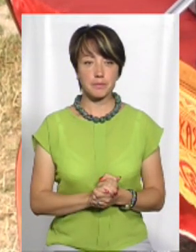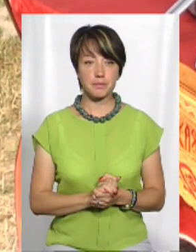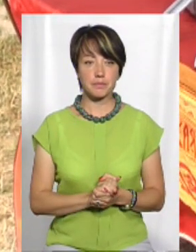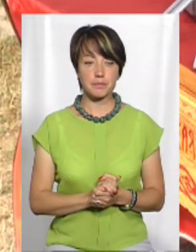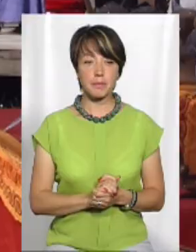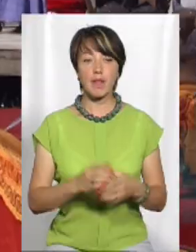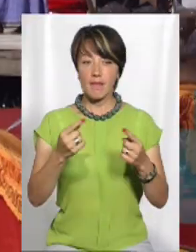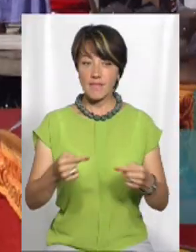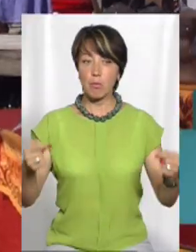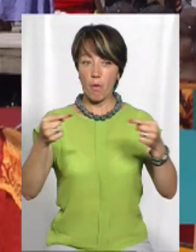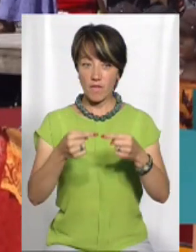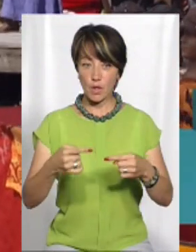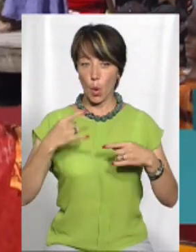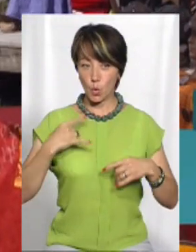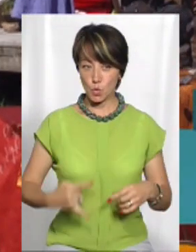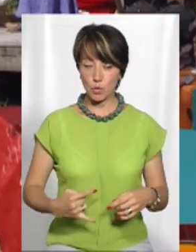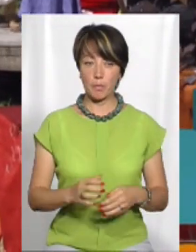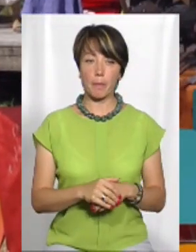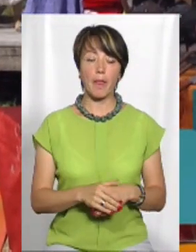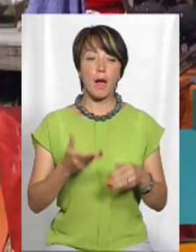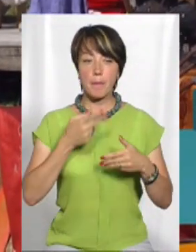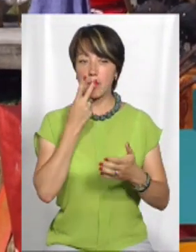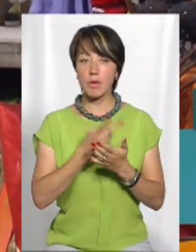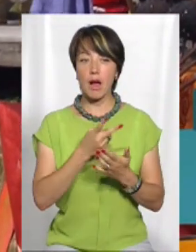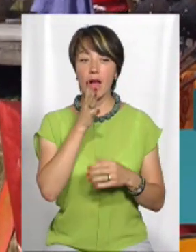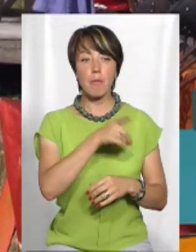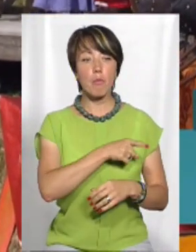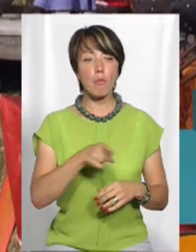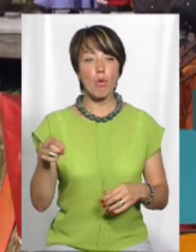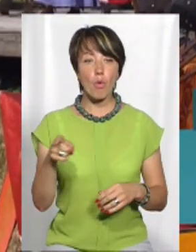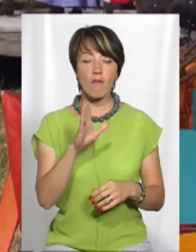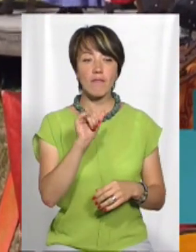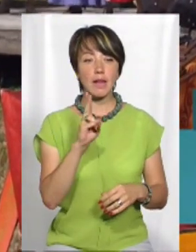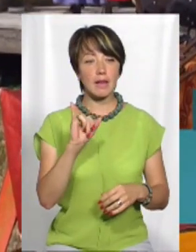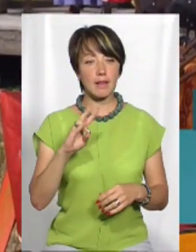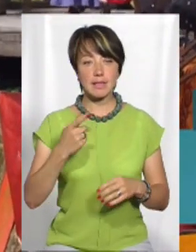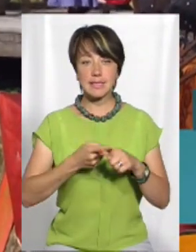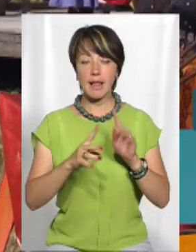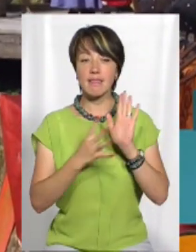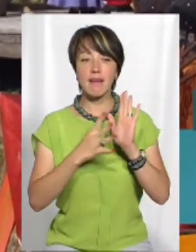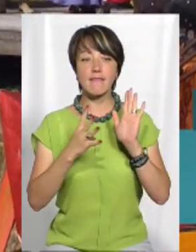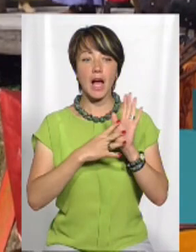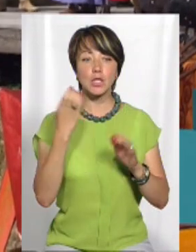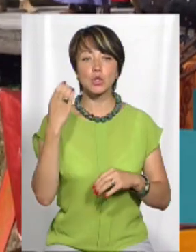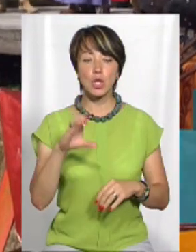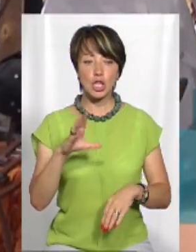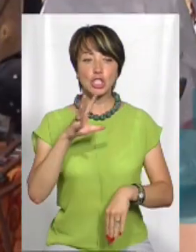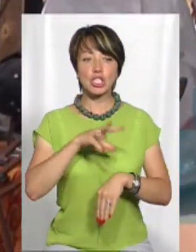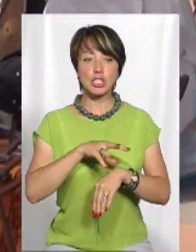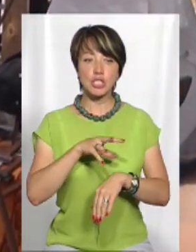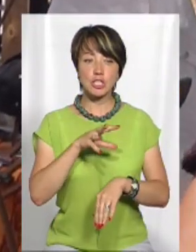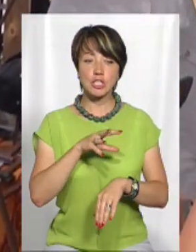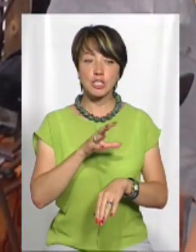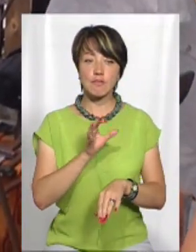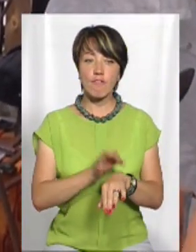відповідних костюмах. Ми відображаємо епоху вікінгів. Це 9 століття, Скандинавія, а саме Швеція, Ісландія.